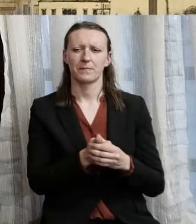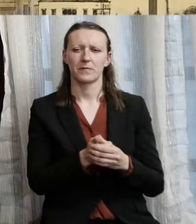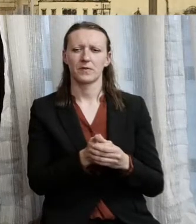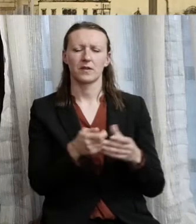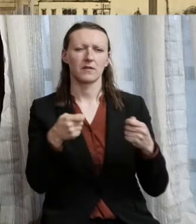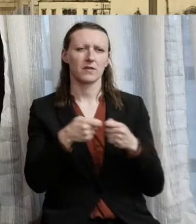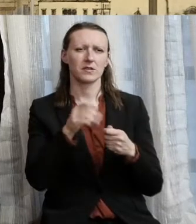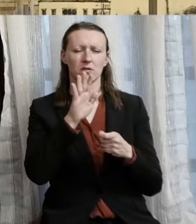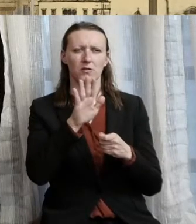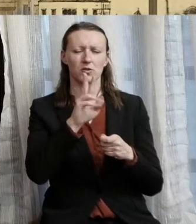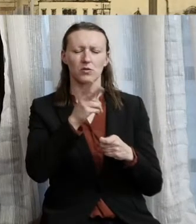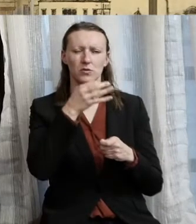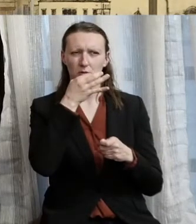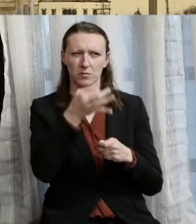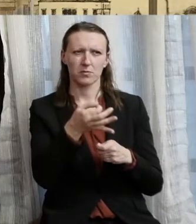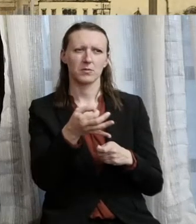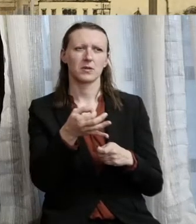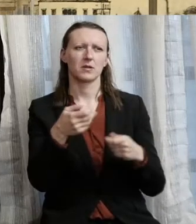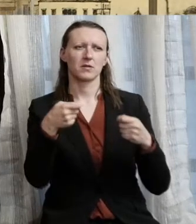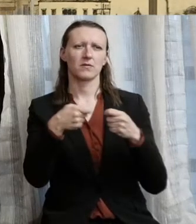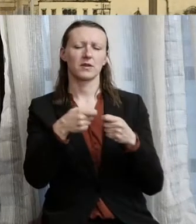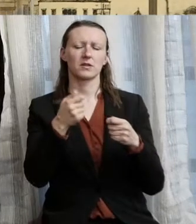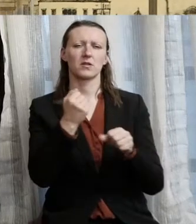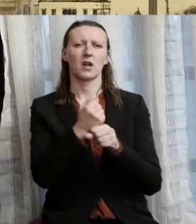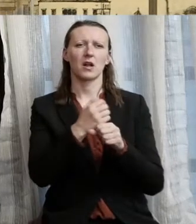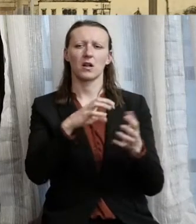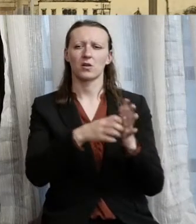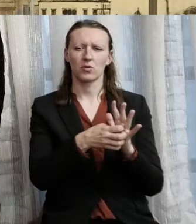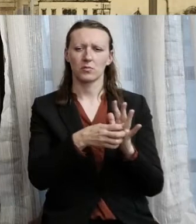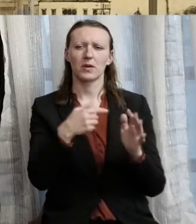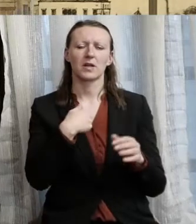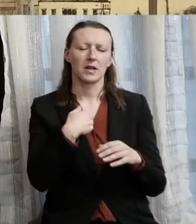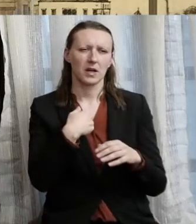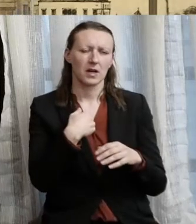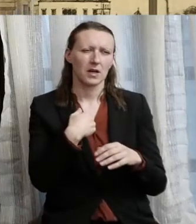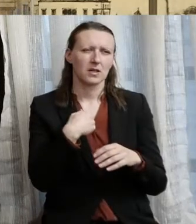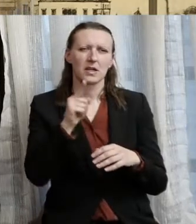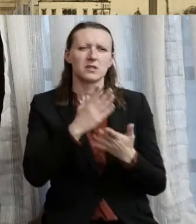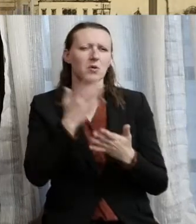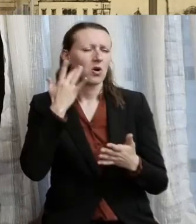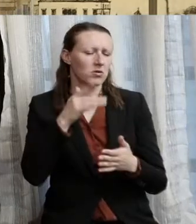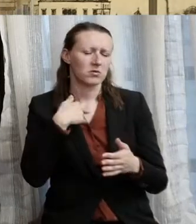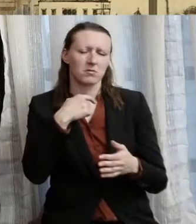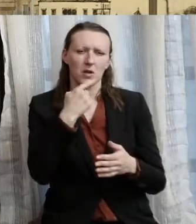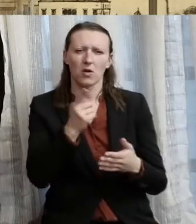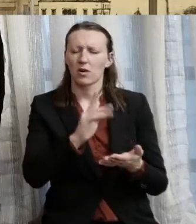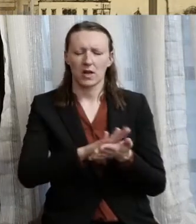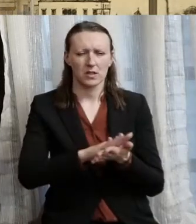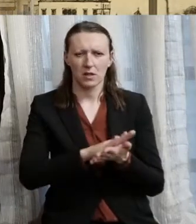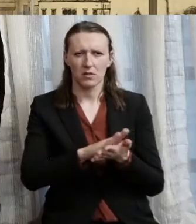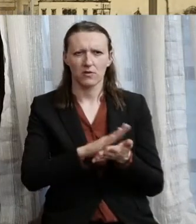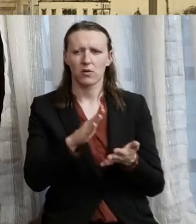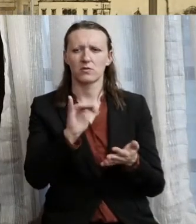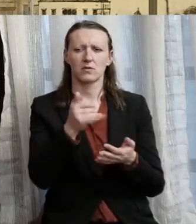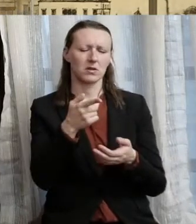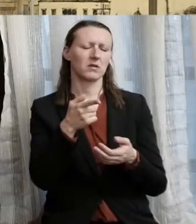Što se tiče vašeg drugog pitanja vezano za radnu skupinu, dakle ja sam, nisam bio oštar, izrazio sam nezadovoljstvo u